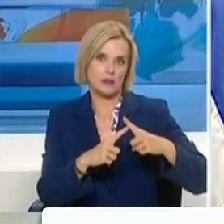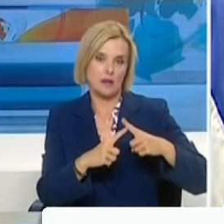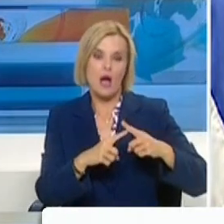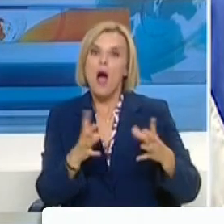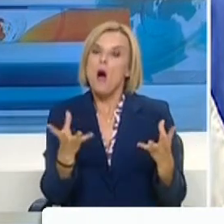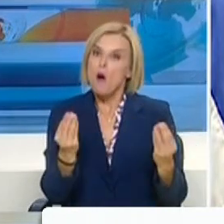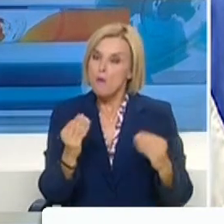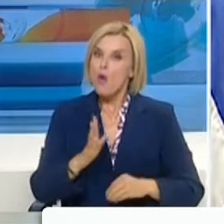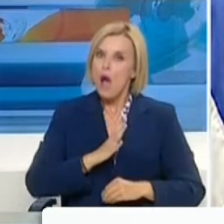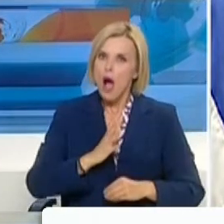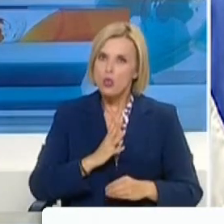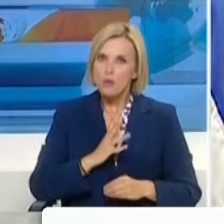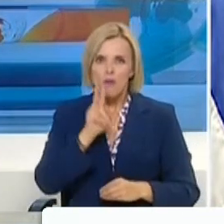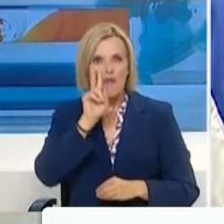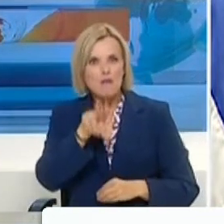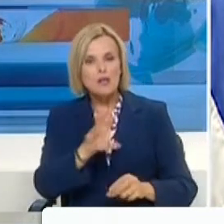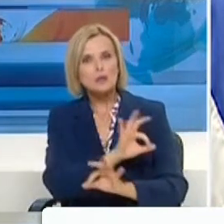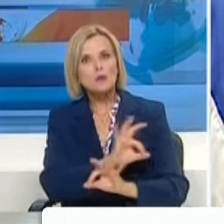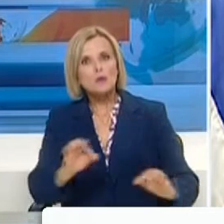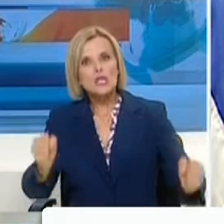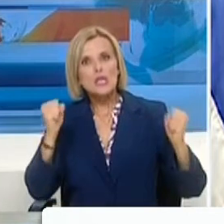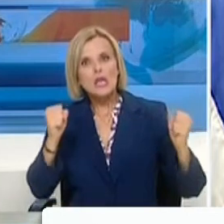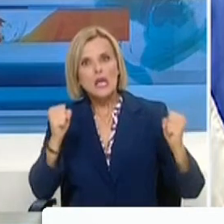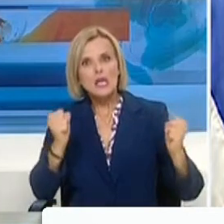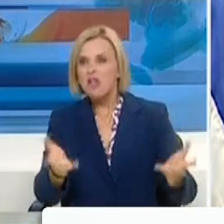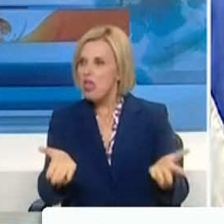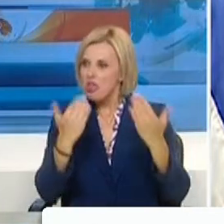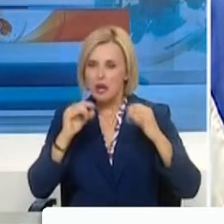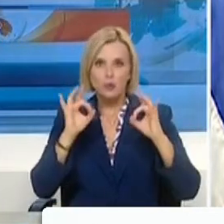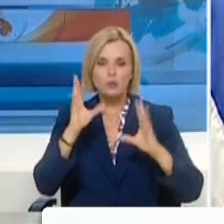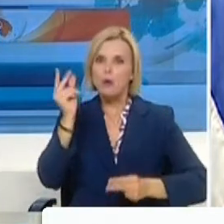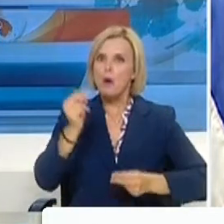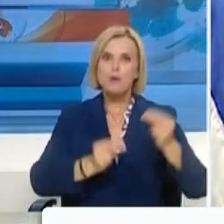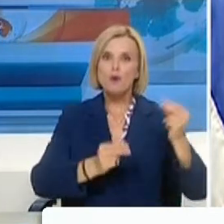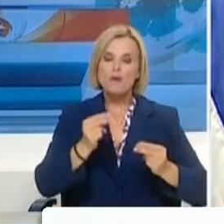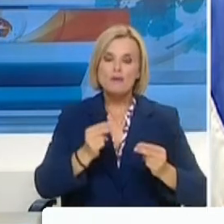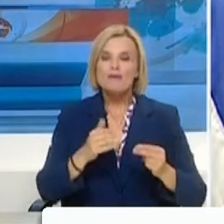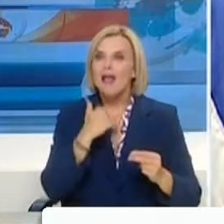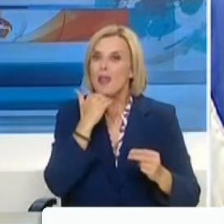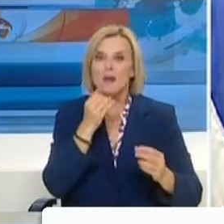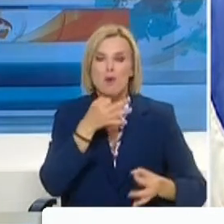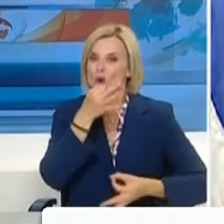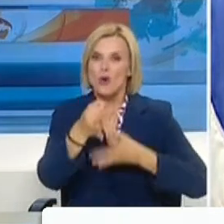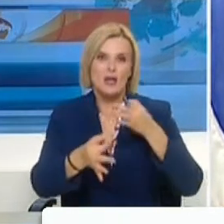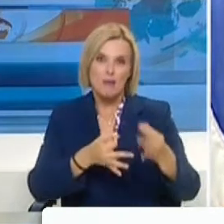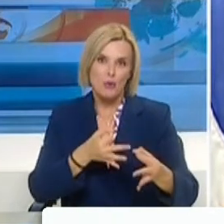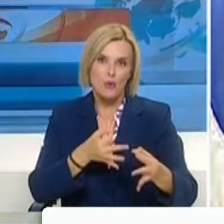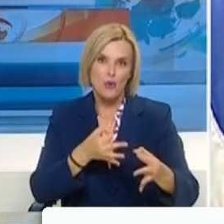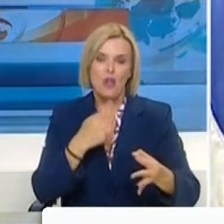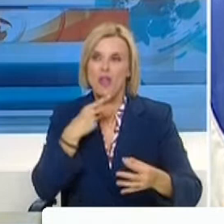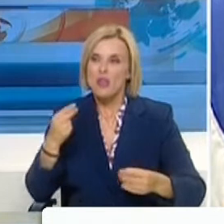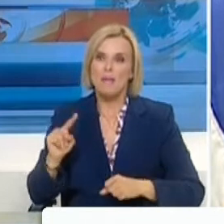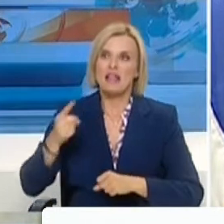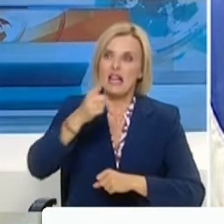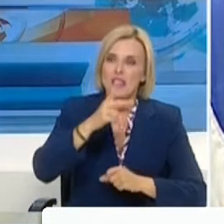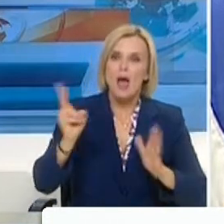ακόμα συμπτώματα. Άρα αρχίζει και συζητείται όλο και περισσότερο, ιδιαίτερα για το χώρο των διεθνών ταξιδιών, η υποχρεωτική χρήση μάσκας.